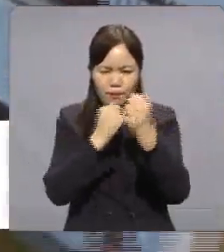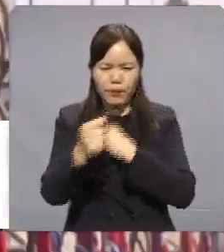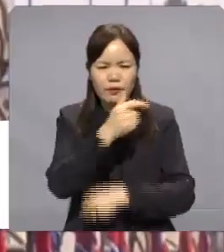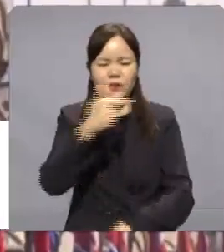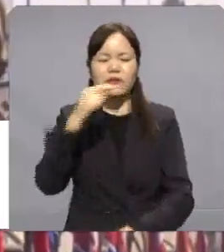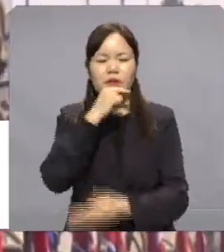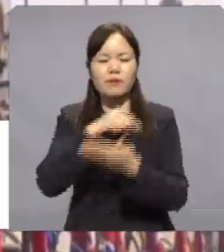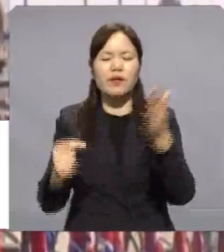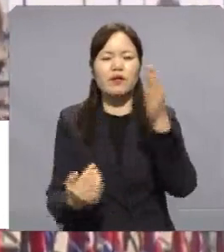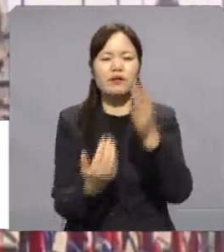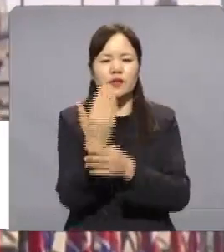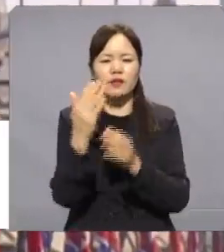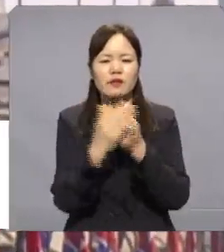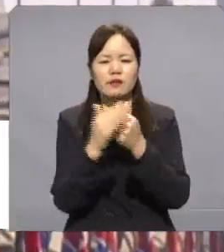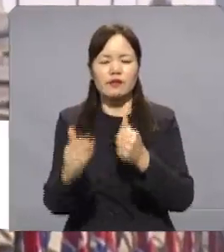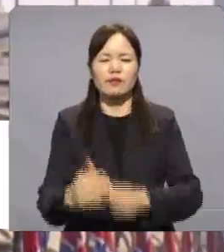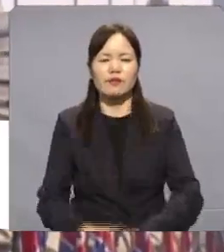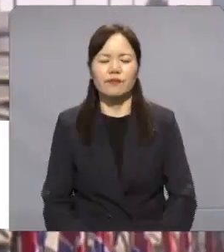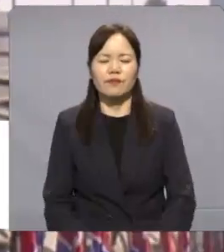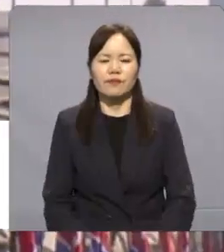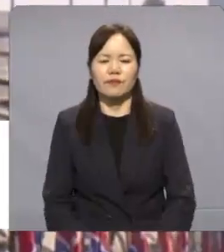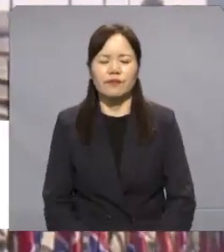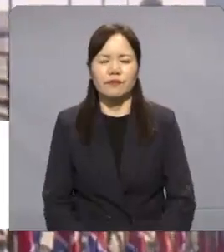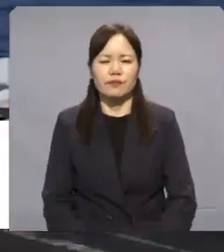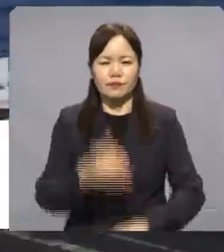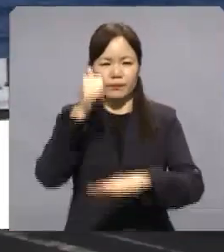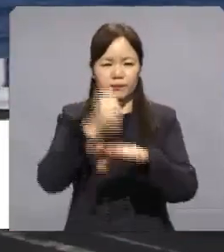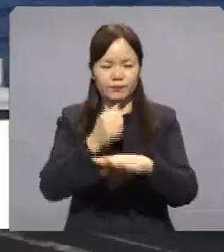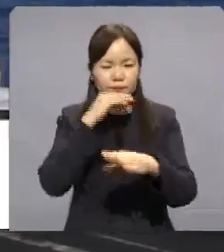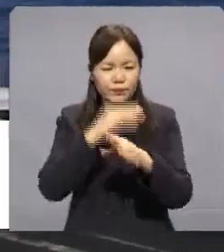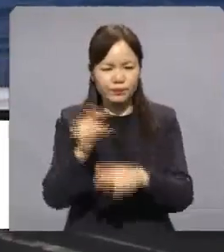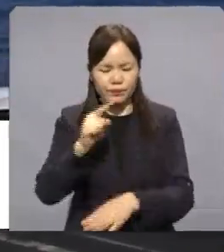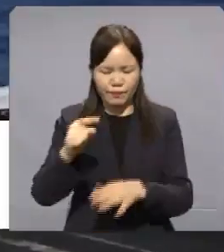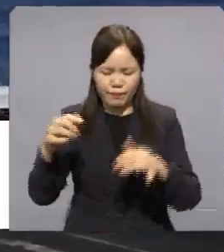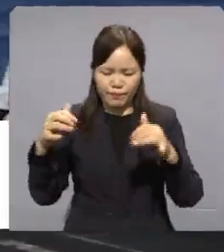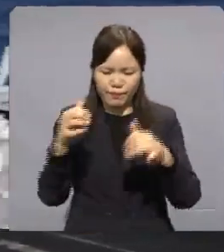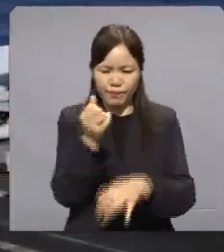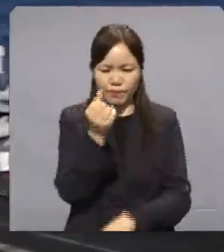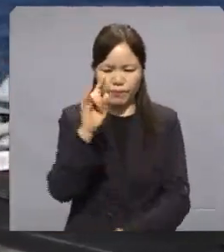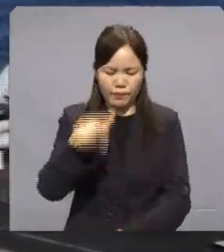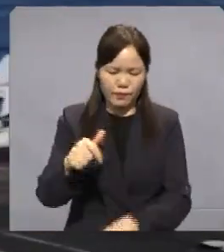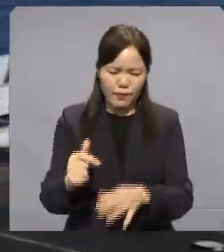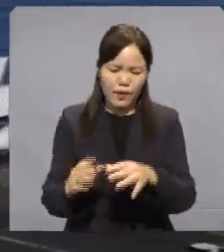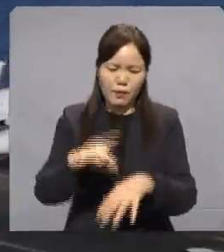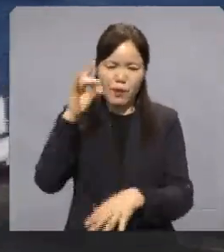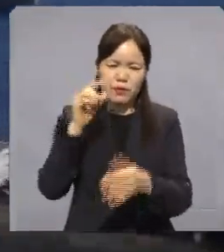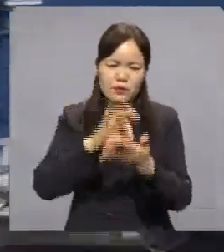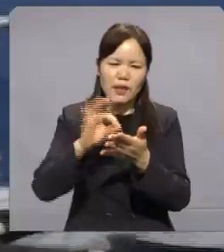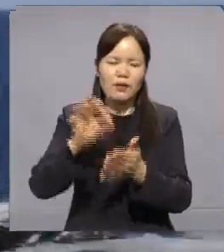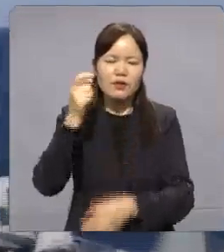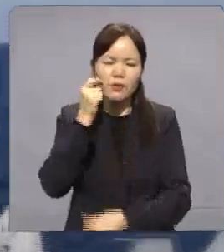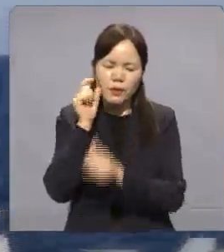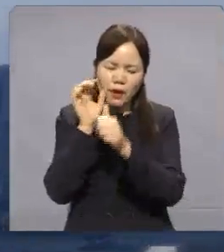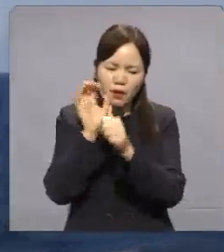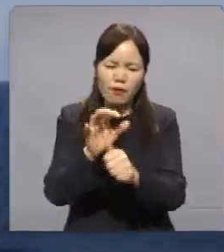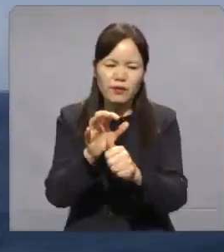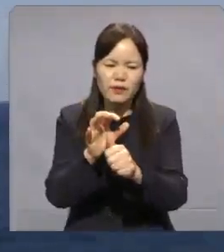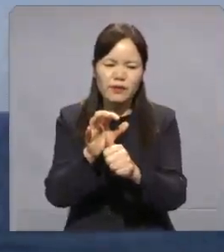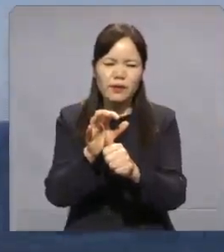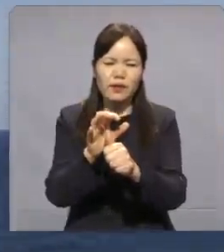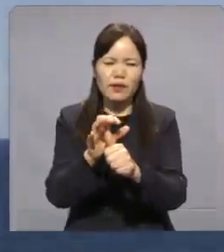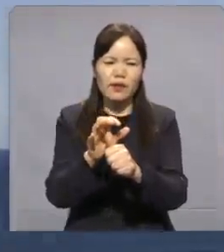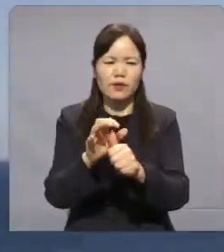피해가 불가피하기 때문입니다. 결국 북한이 전략 무기를 먼저 쓰지 못하도록 억제하는 쪽으로 훈련